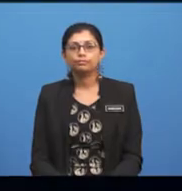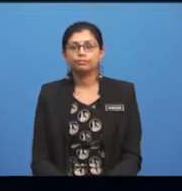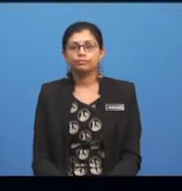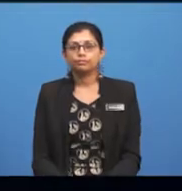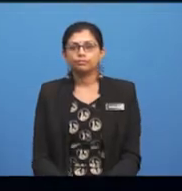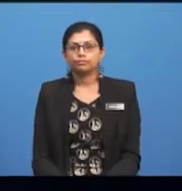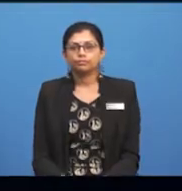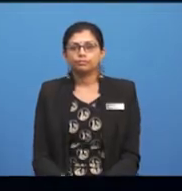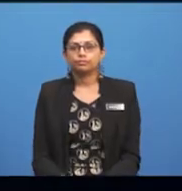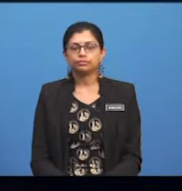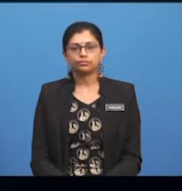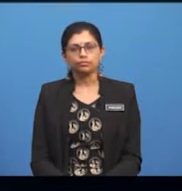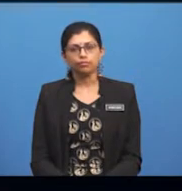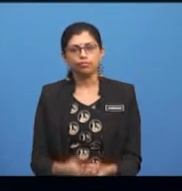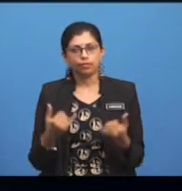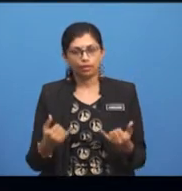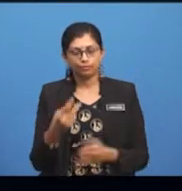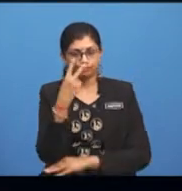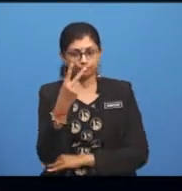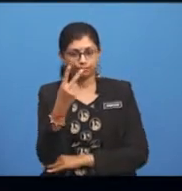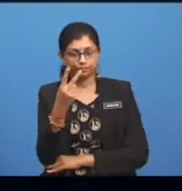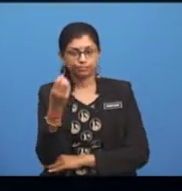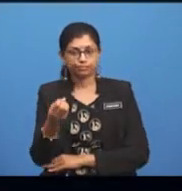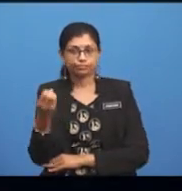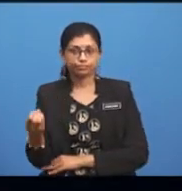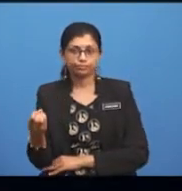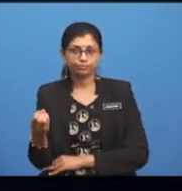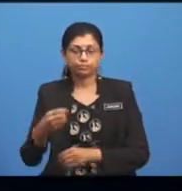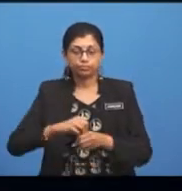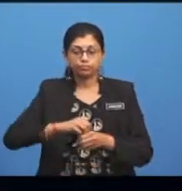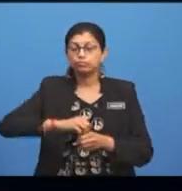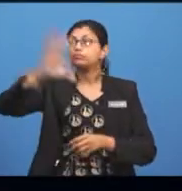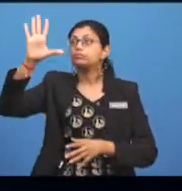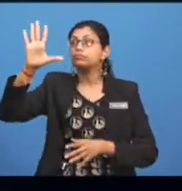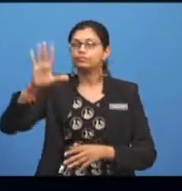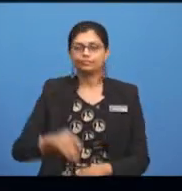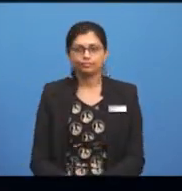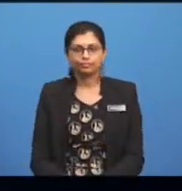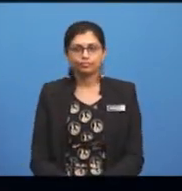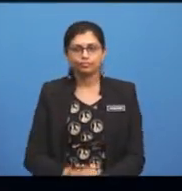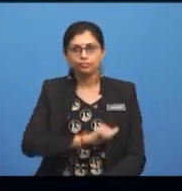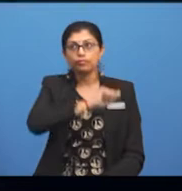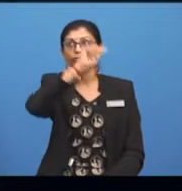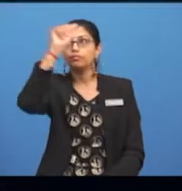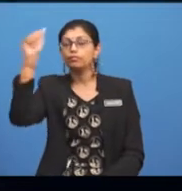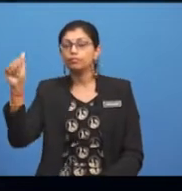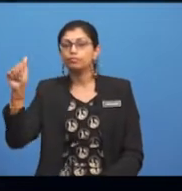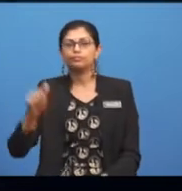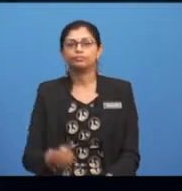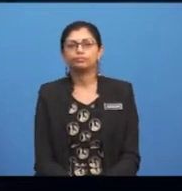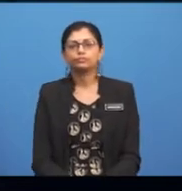Sekarang mari kita lihat untuk satu objek melepaskan diri ke angkasa lepas atau keluar dari ruangan atmosfera bumi.